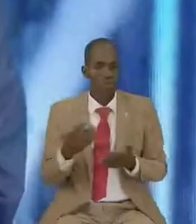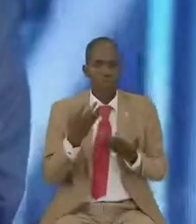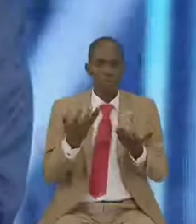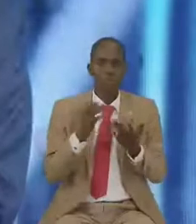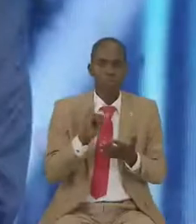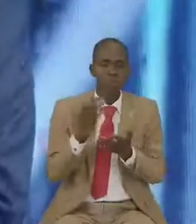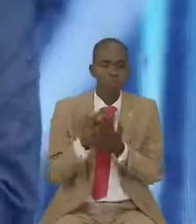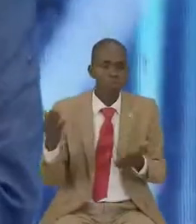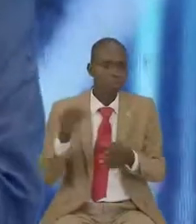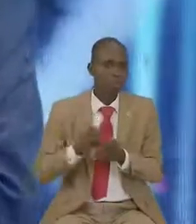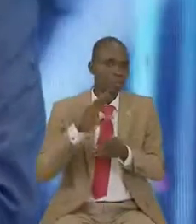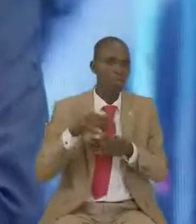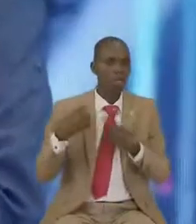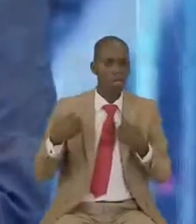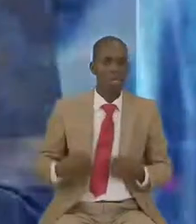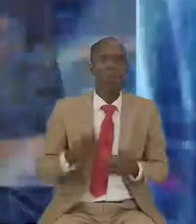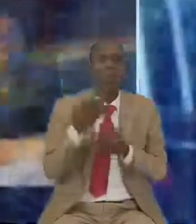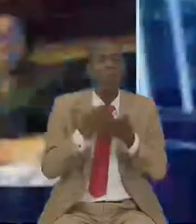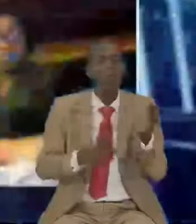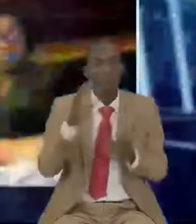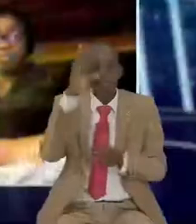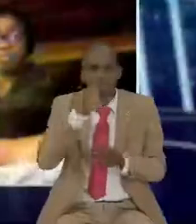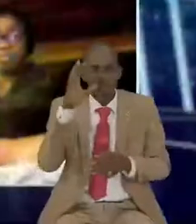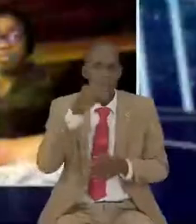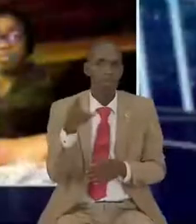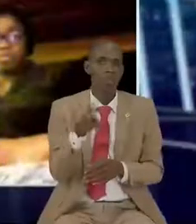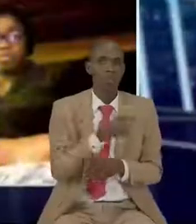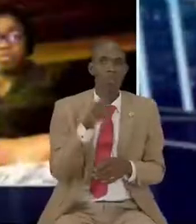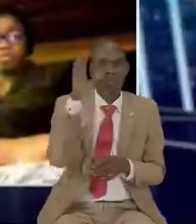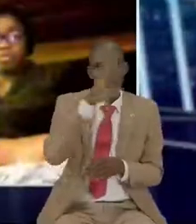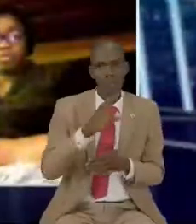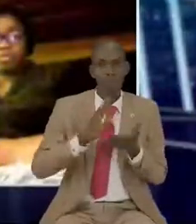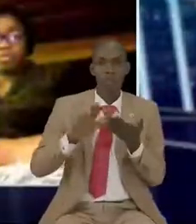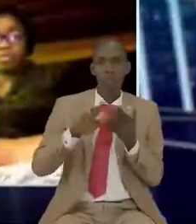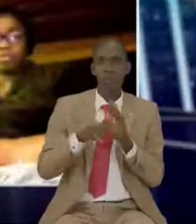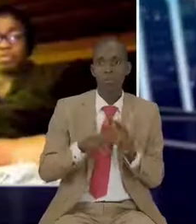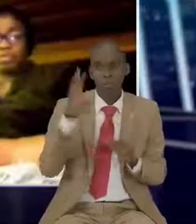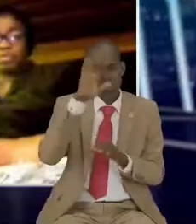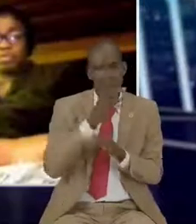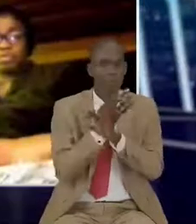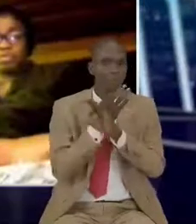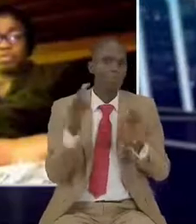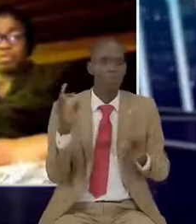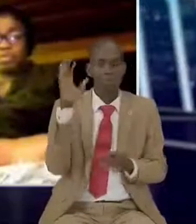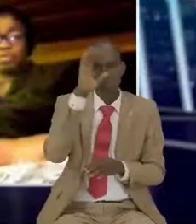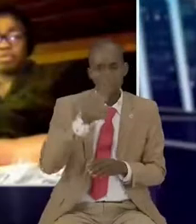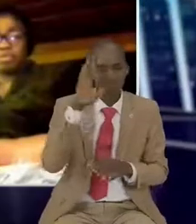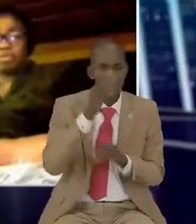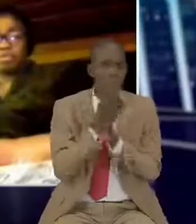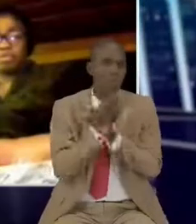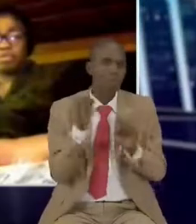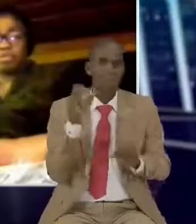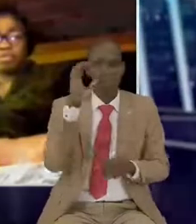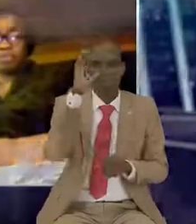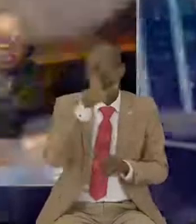demandes quelque chose, tu désires quelque chose dans ton cœur. Que cherchez-vous? Est-ce le pardon? Est-ce